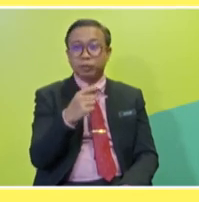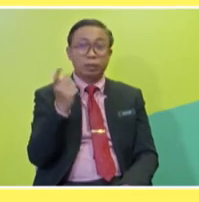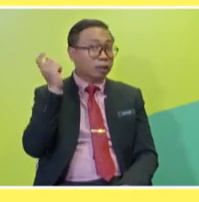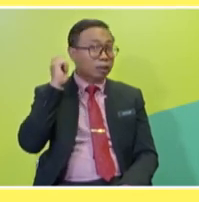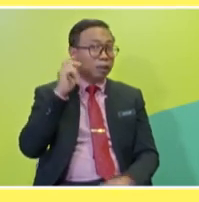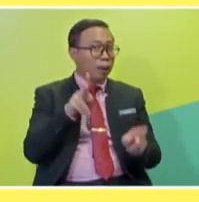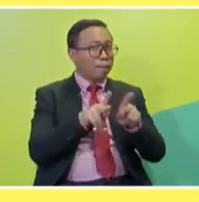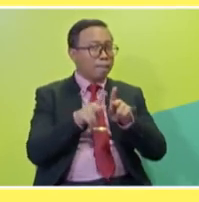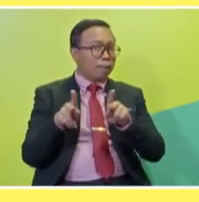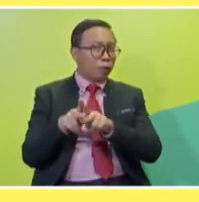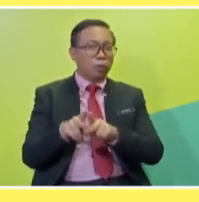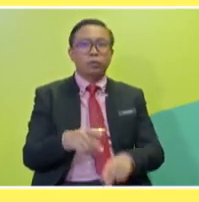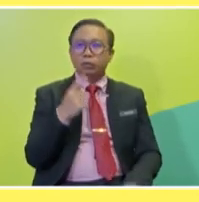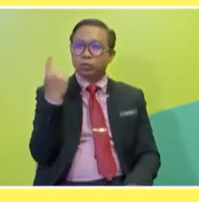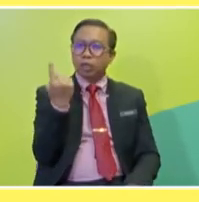dulu